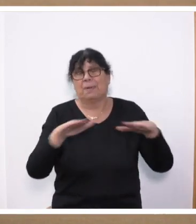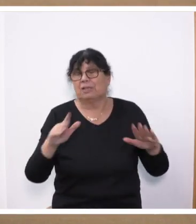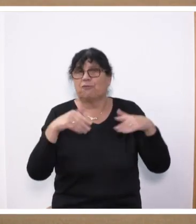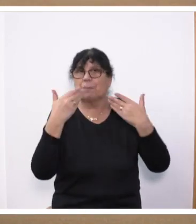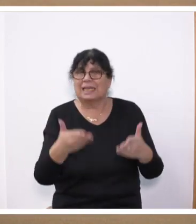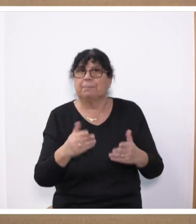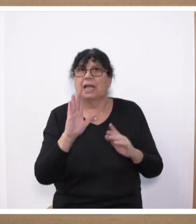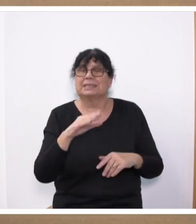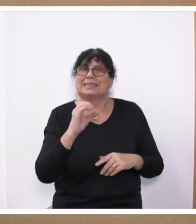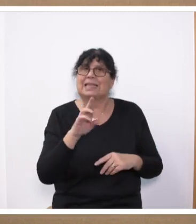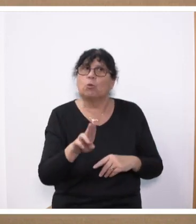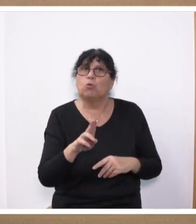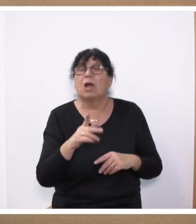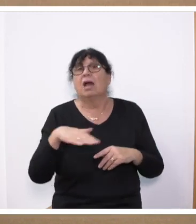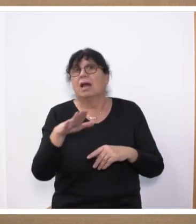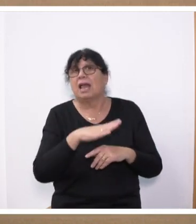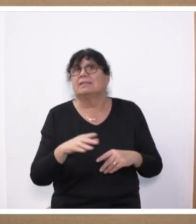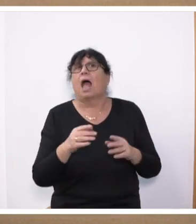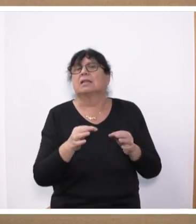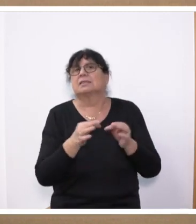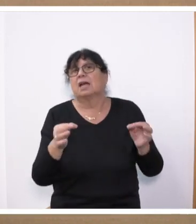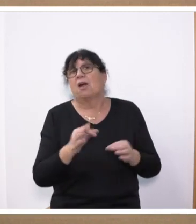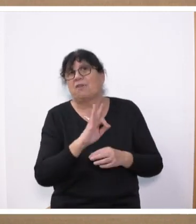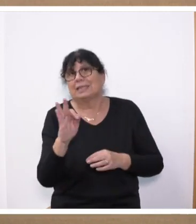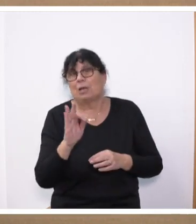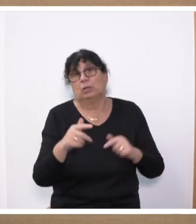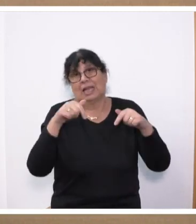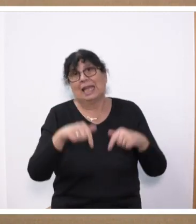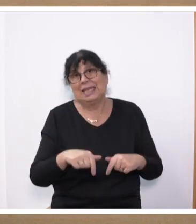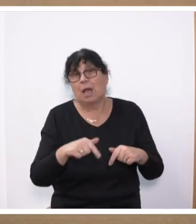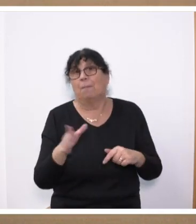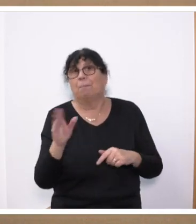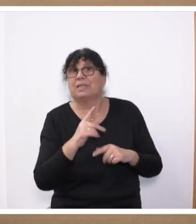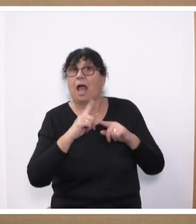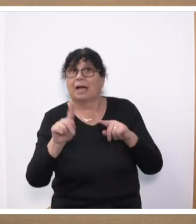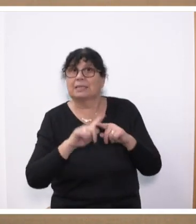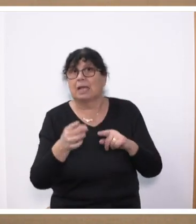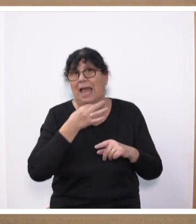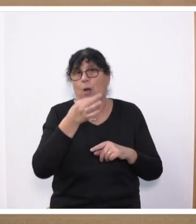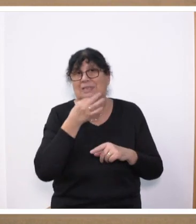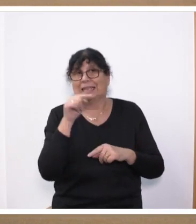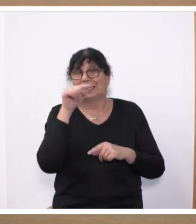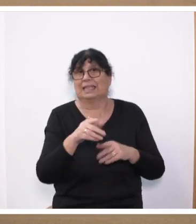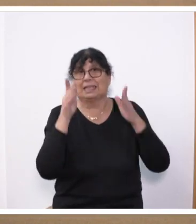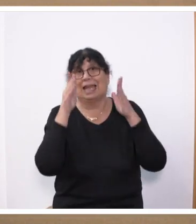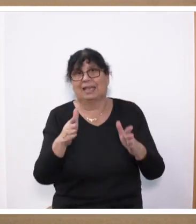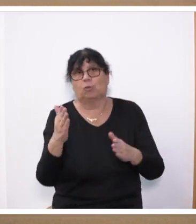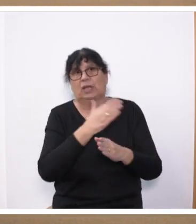als CDU-Landtagsfraktion, als Opposition, der sollte sich hier mit irgendwelchen Aussagen in der Richtung immer wieder